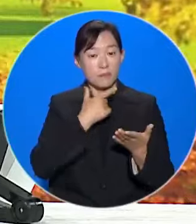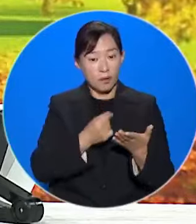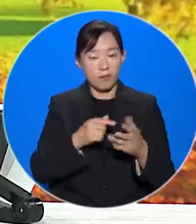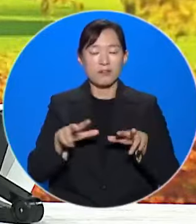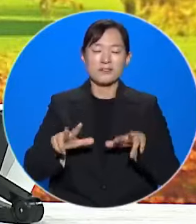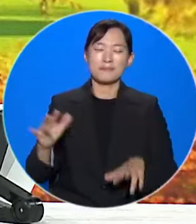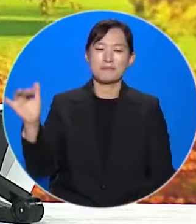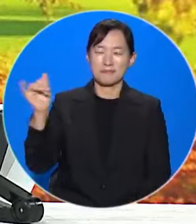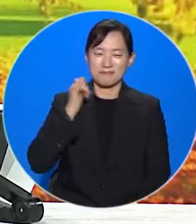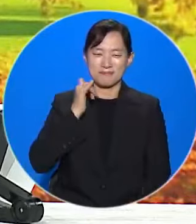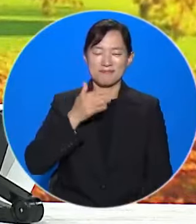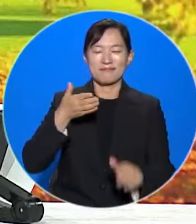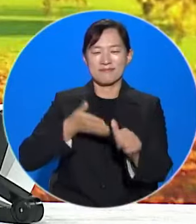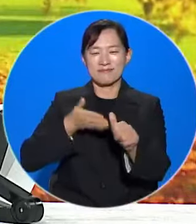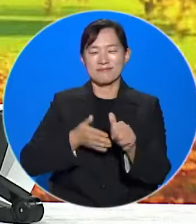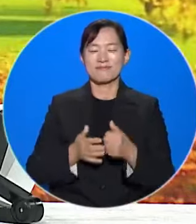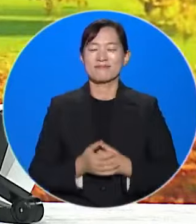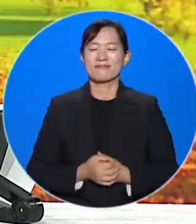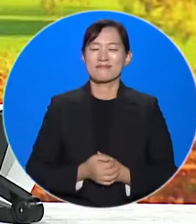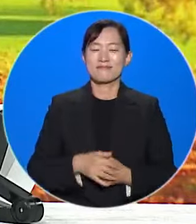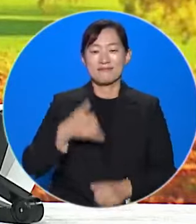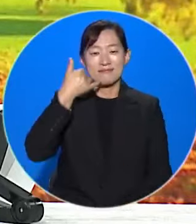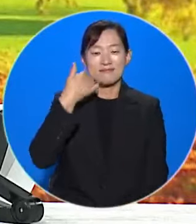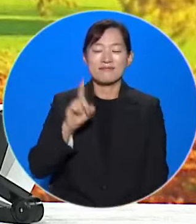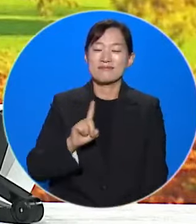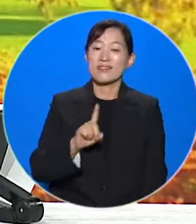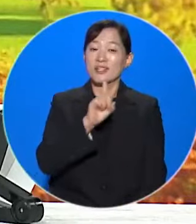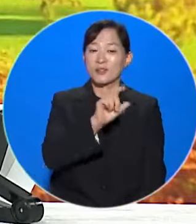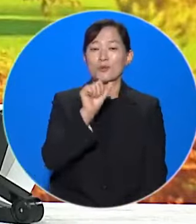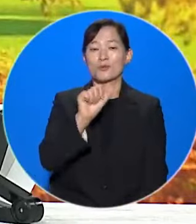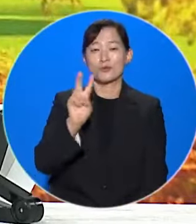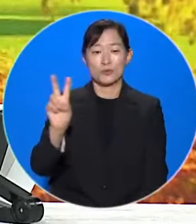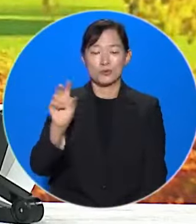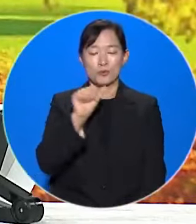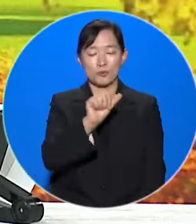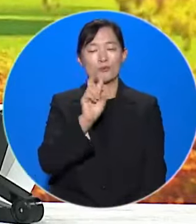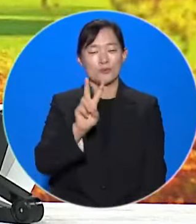지금 바로 전화 주시기를 바랍니다. 전화국번 없이